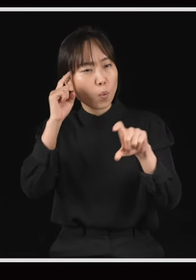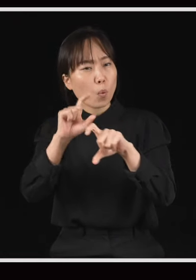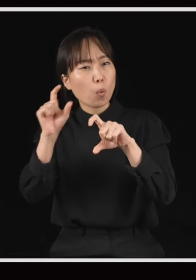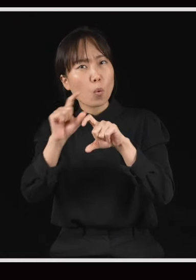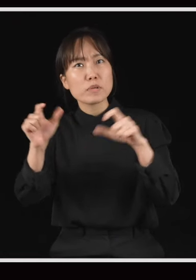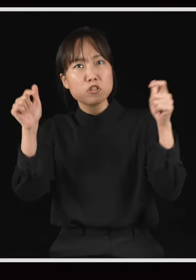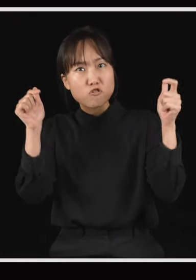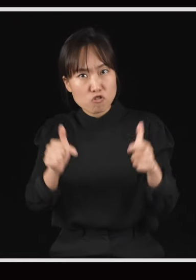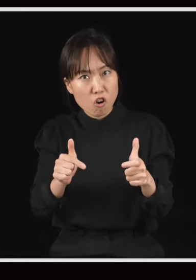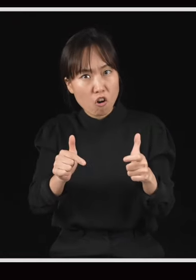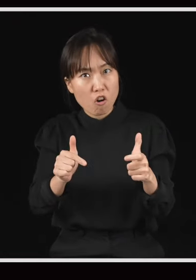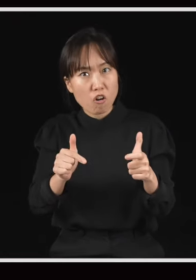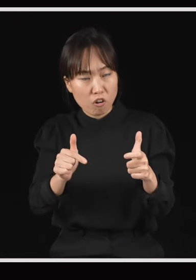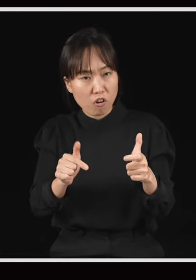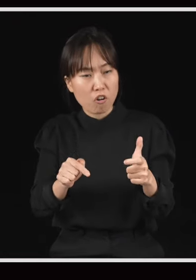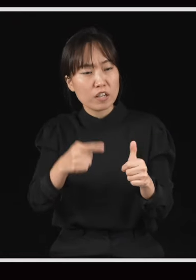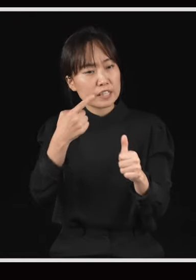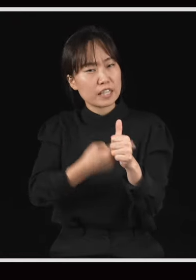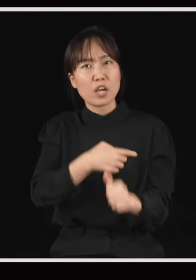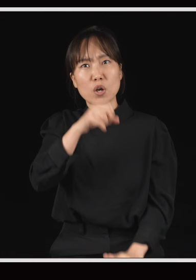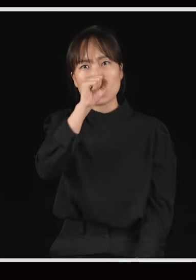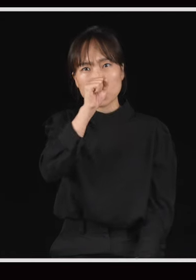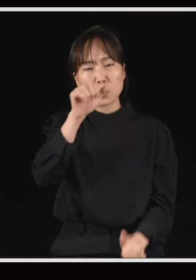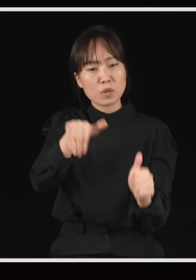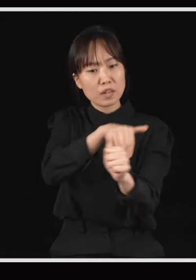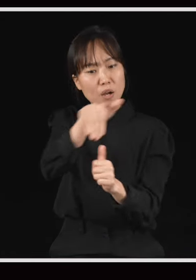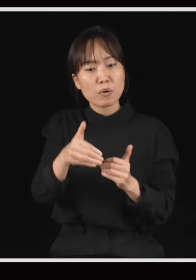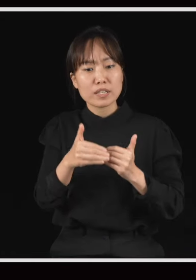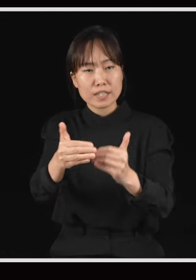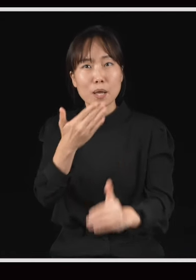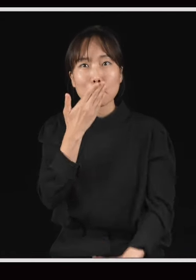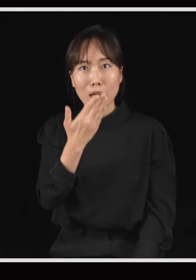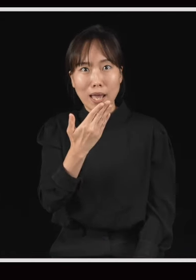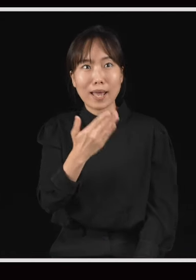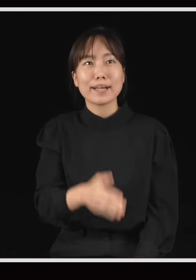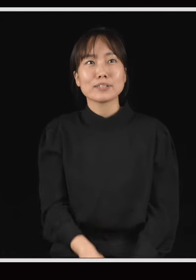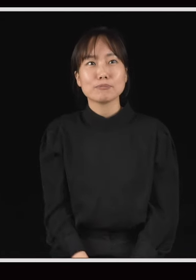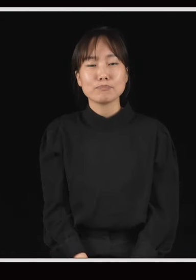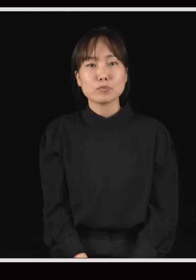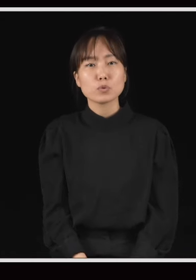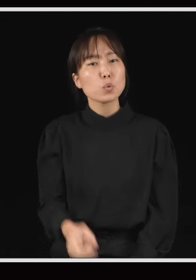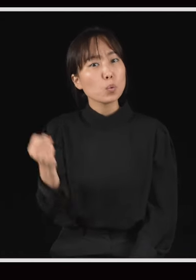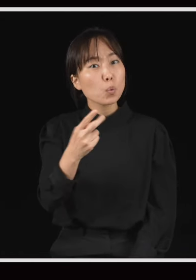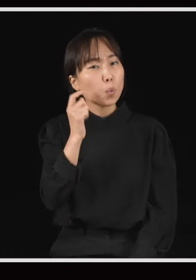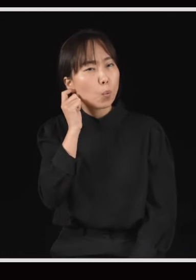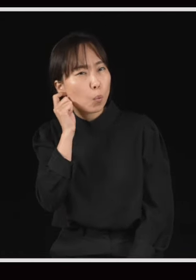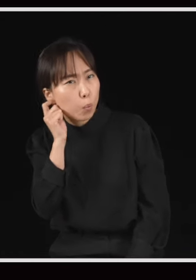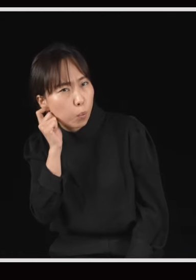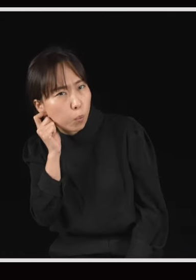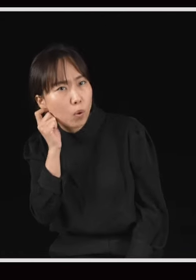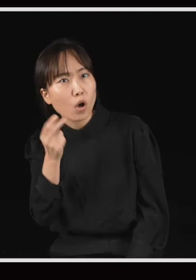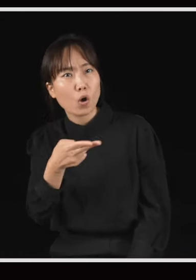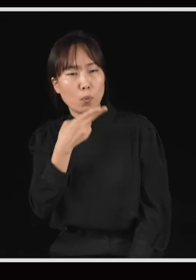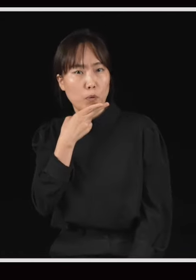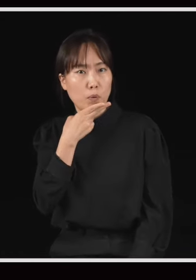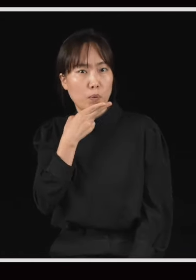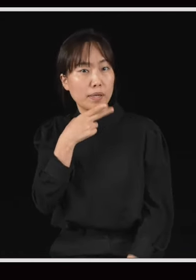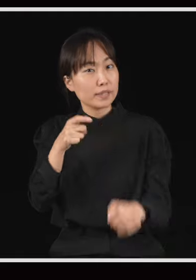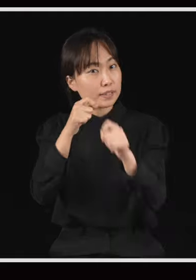번뇌의 감소와 중용인데 이거가 되기만 하면 선순환을 만들 수가 있고, 이게 되어 있는 사람들은